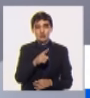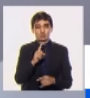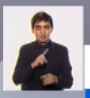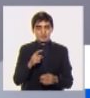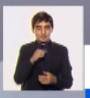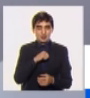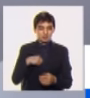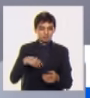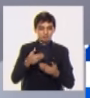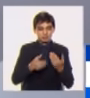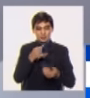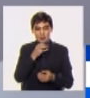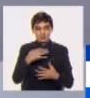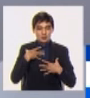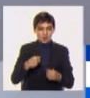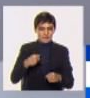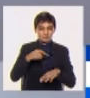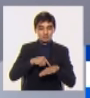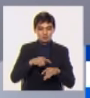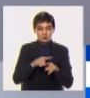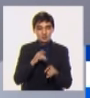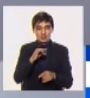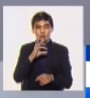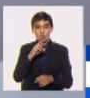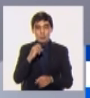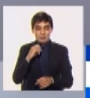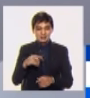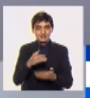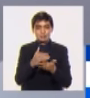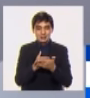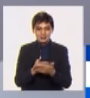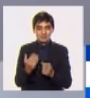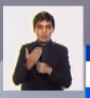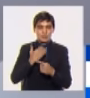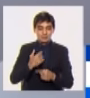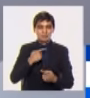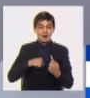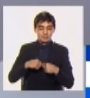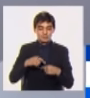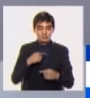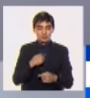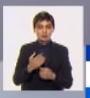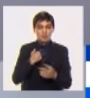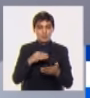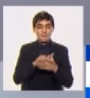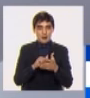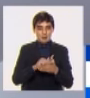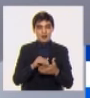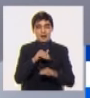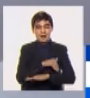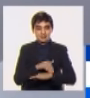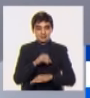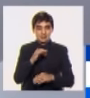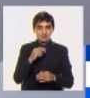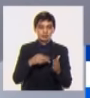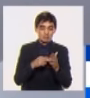и по состоянию здоровья потом собес этот список направлять на позже видим фамилия адресу моими